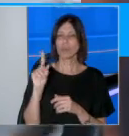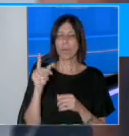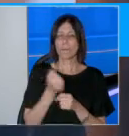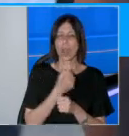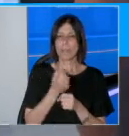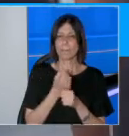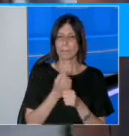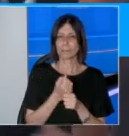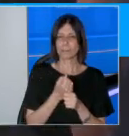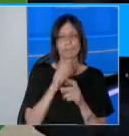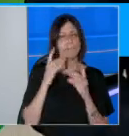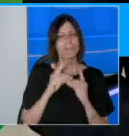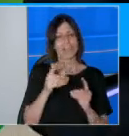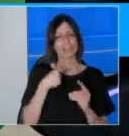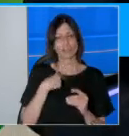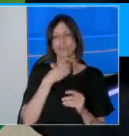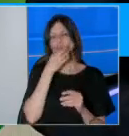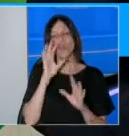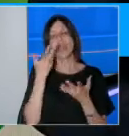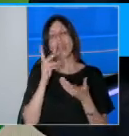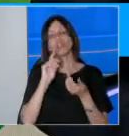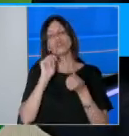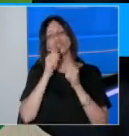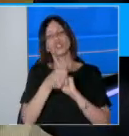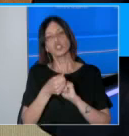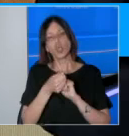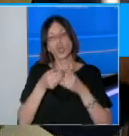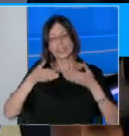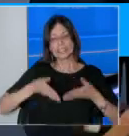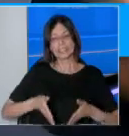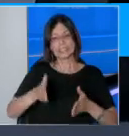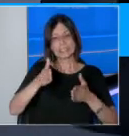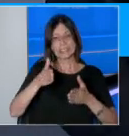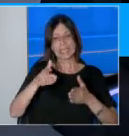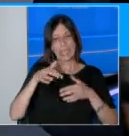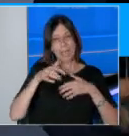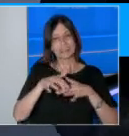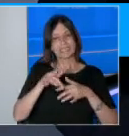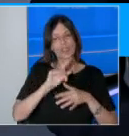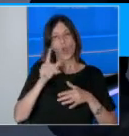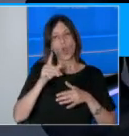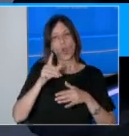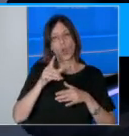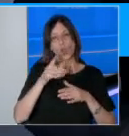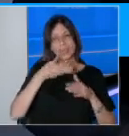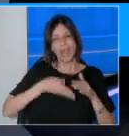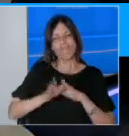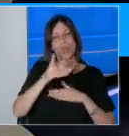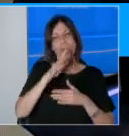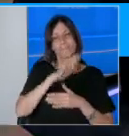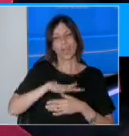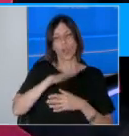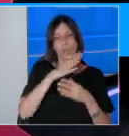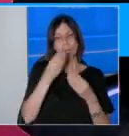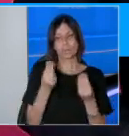האם לא צריך בצורה פרקטית לשנות את ציר המצעד עצמו? אז הפעם שהוא לא יעבור במקום מסוים. אז